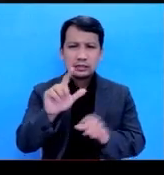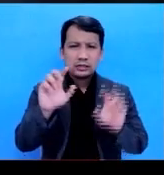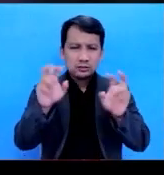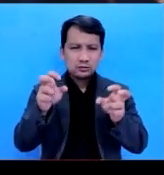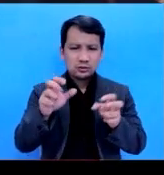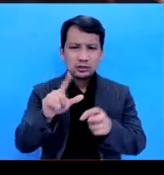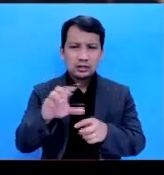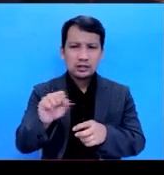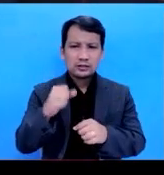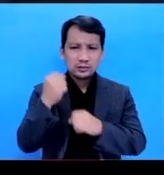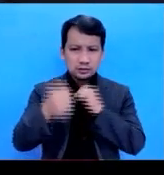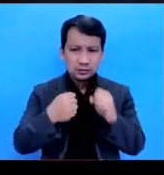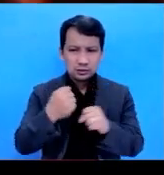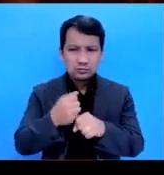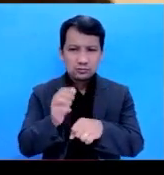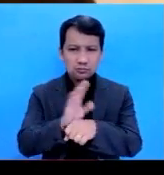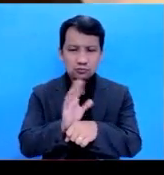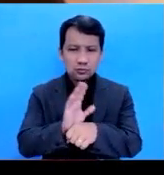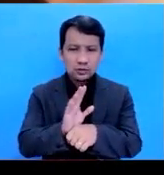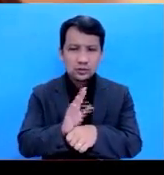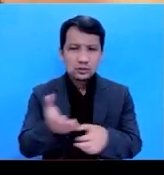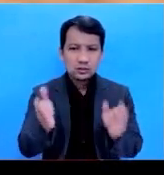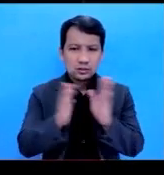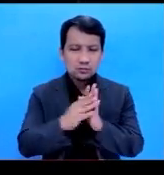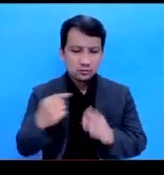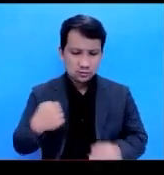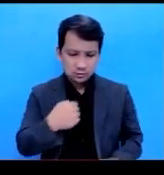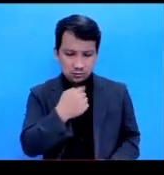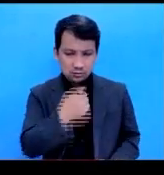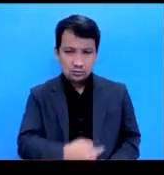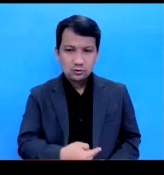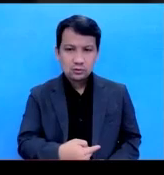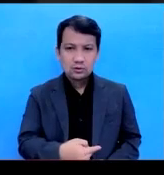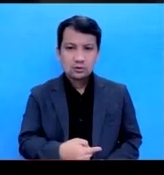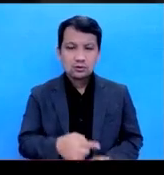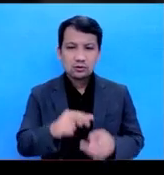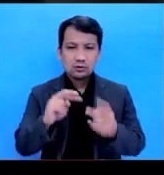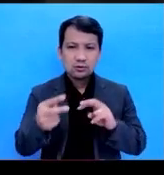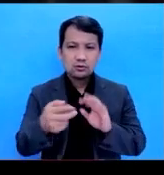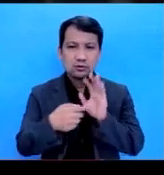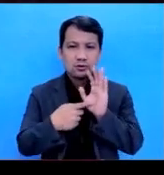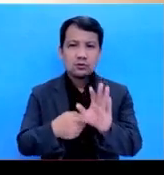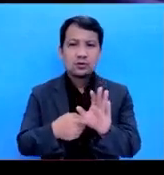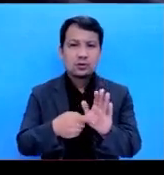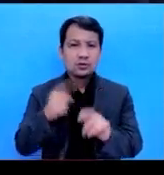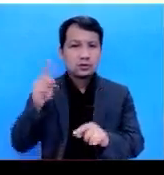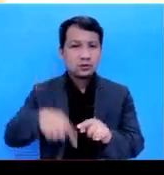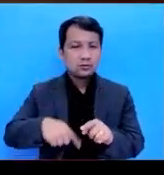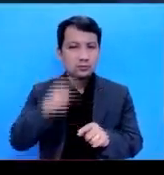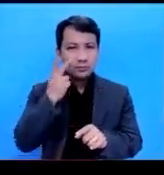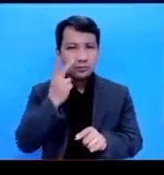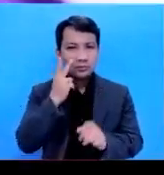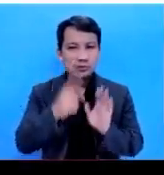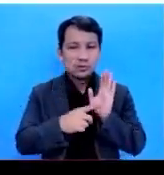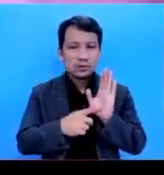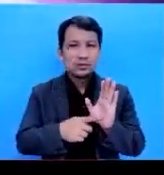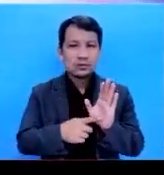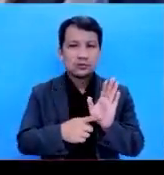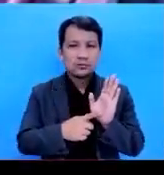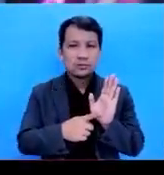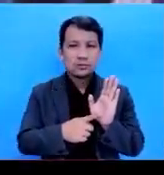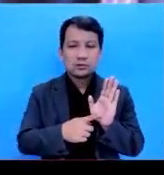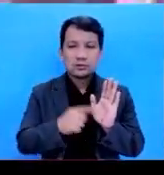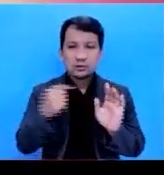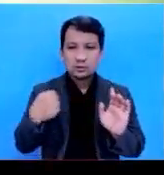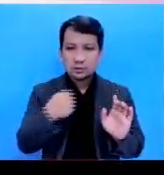isang producer matapos silang hinga ng China ng version ng pelikula kung saan hindi ito ipapakita. Isa ang China